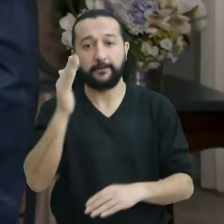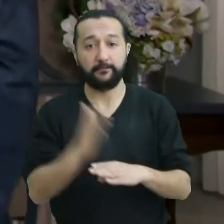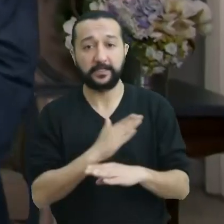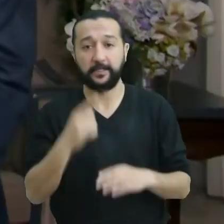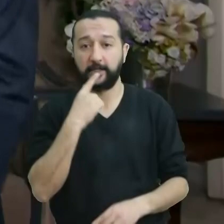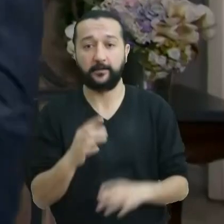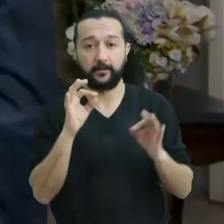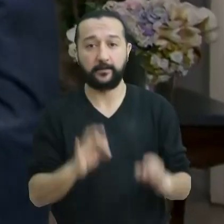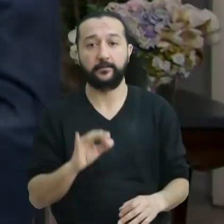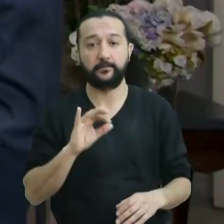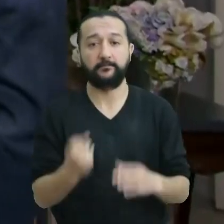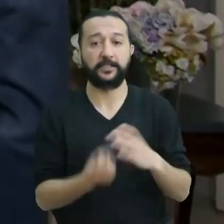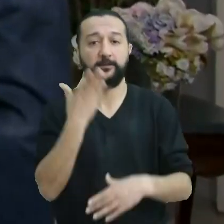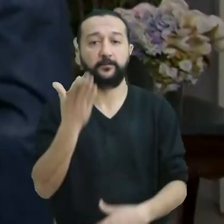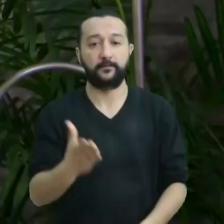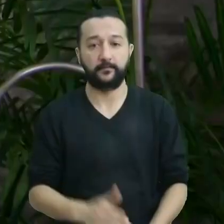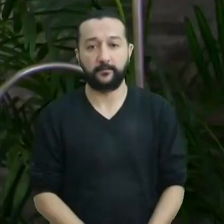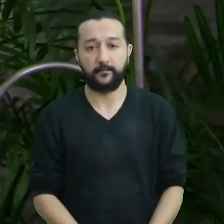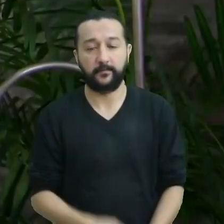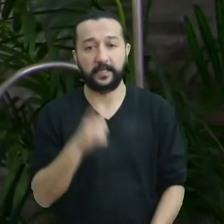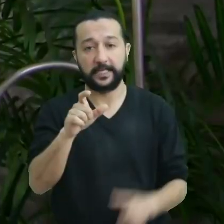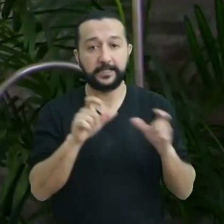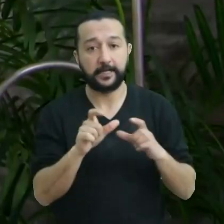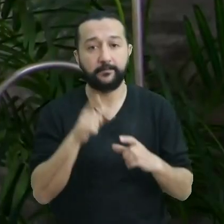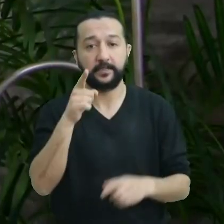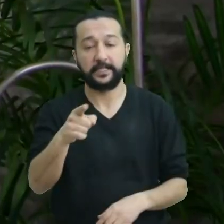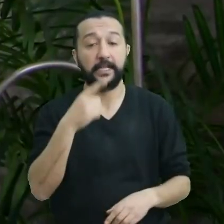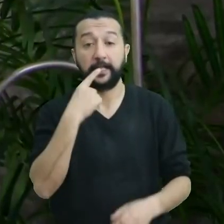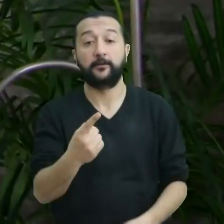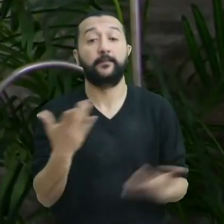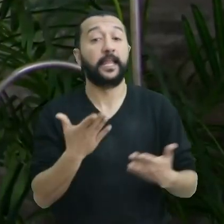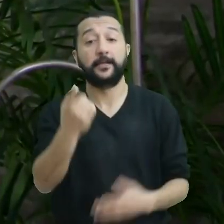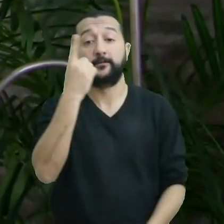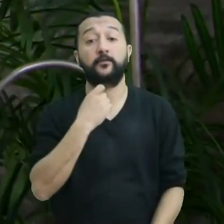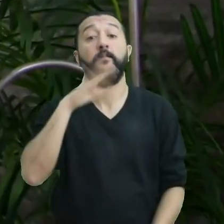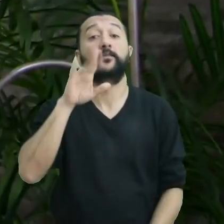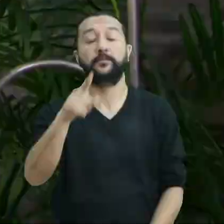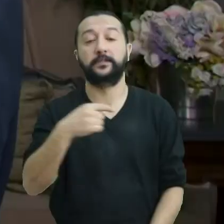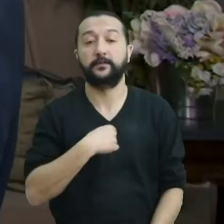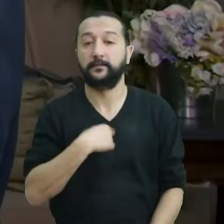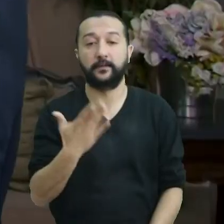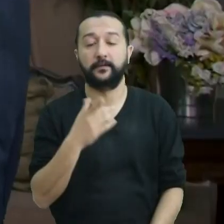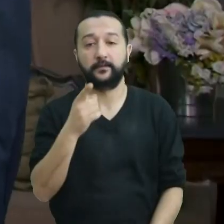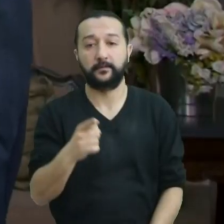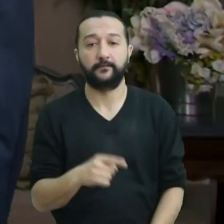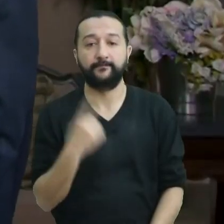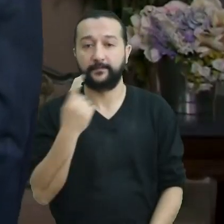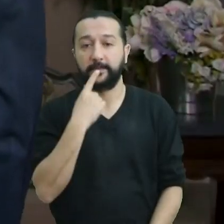meseleden bahsetsek dibimizde bitiyorlar. Serp, sana diyorum neyi soramaymışsınız?